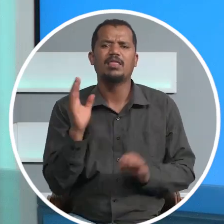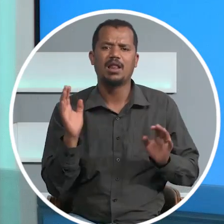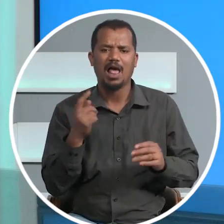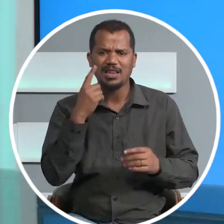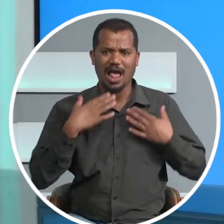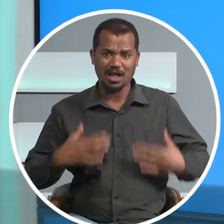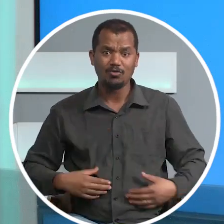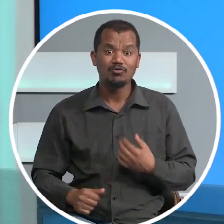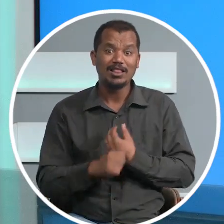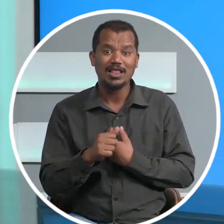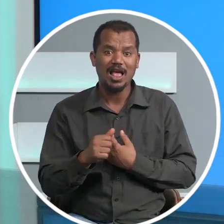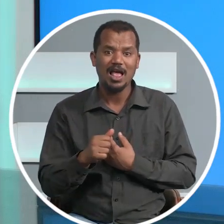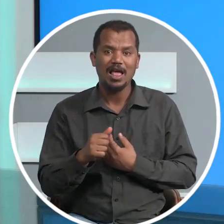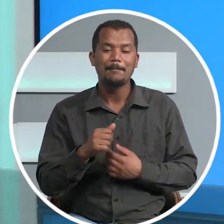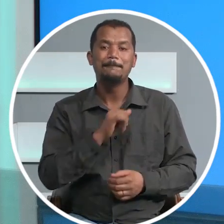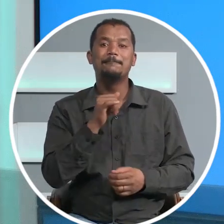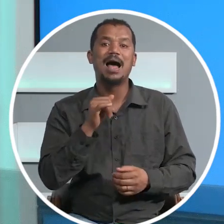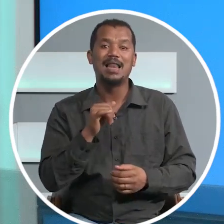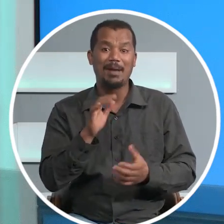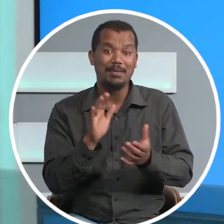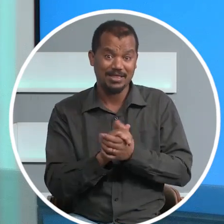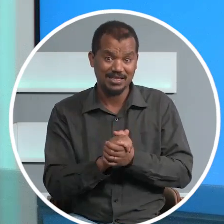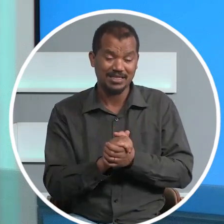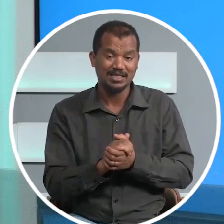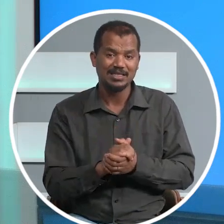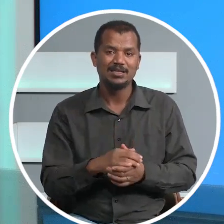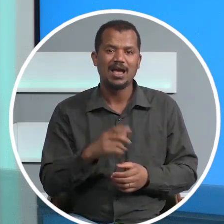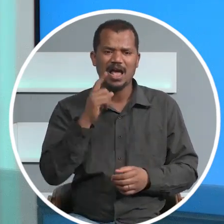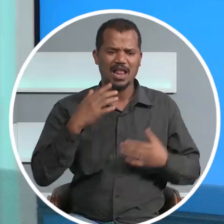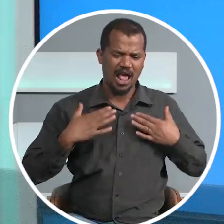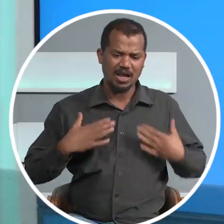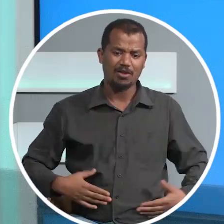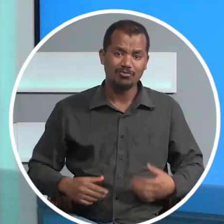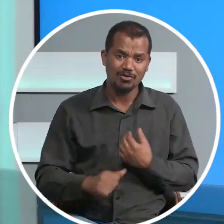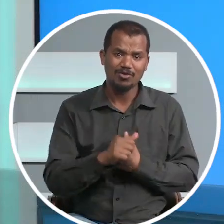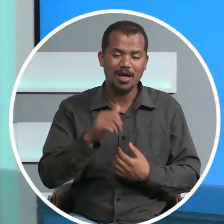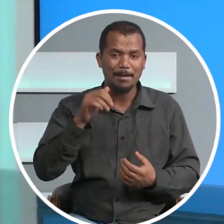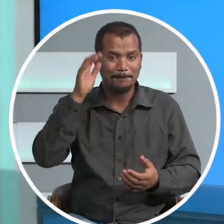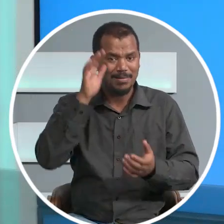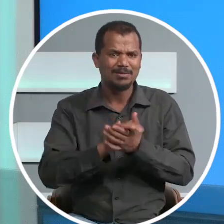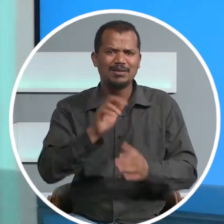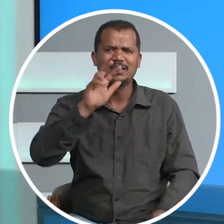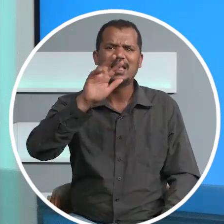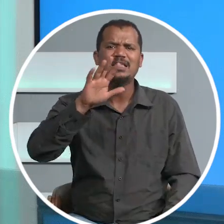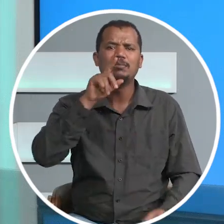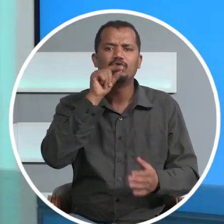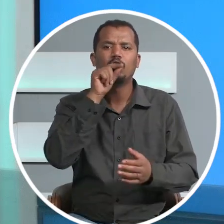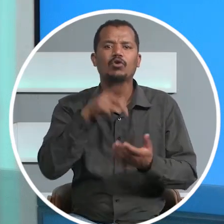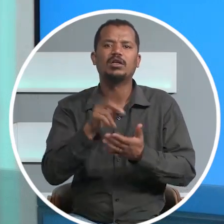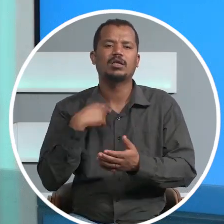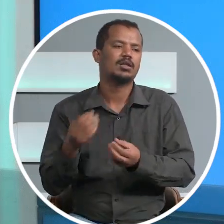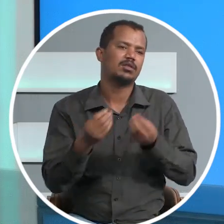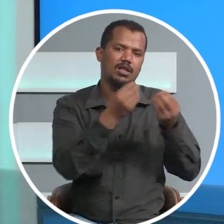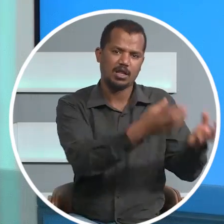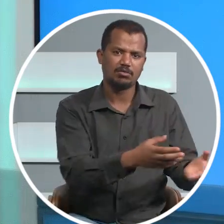ያዋጣኛል ብለው አንድ ያካል ጉዳተኛ ባለቤት ባለዩ ነው ካል ጉዳተኛ ባለቤትየው 35 ዶሮ